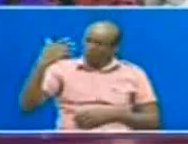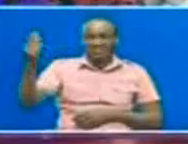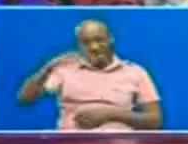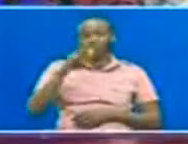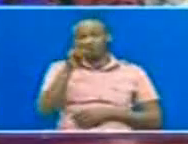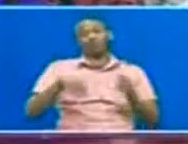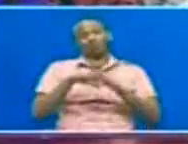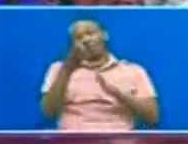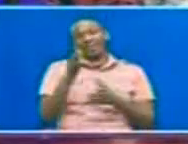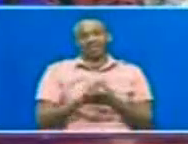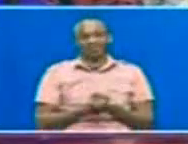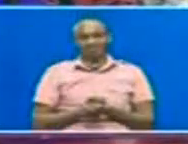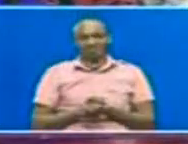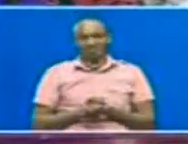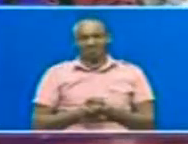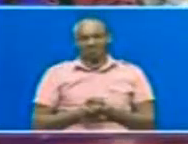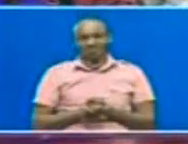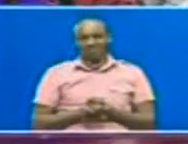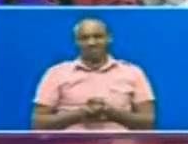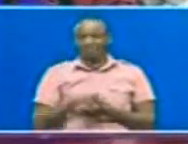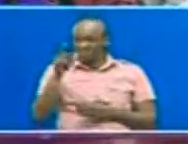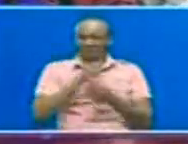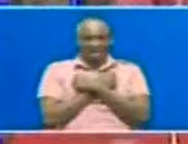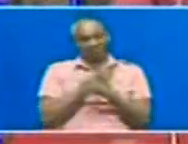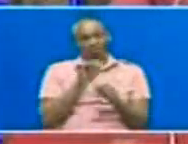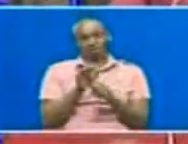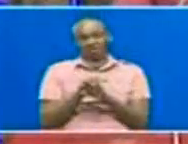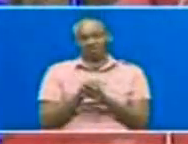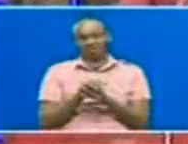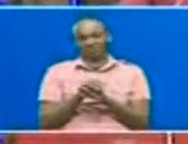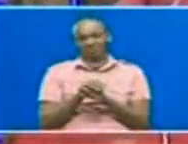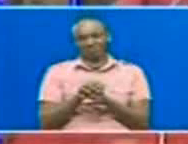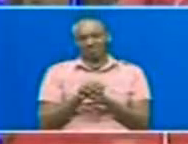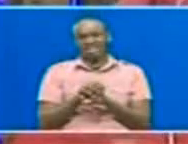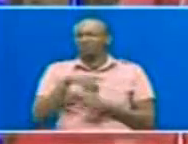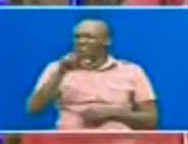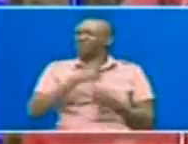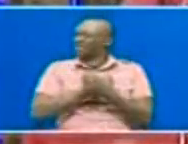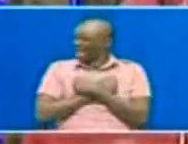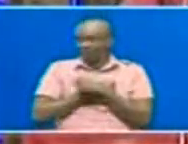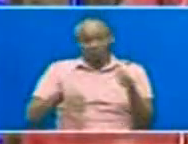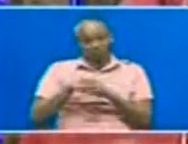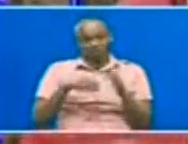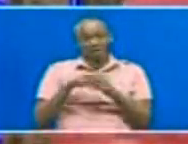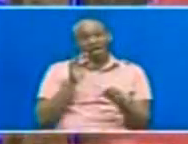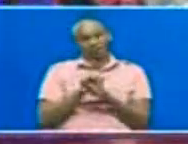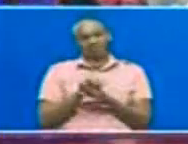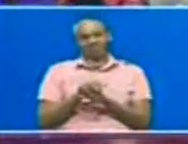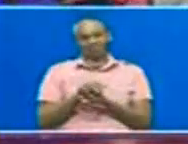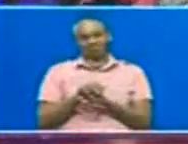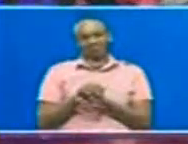Stadium. Eh. Nilikuwa napenda lakini alikuwa anapenda, alikuwa anapenda kuona ball.